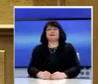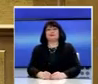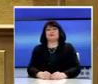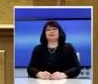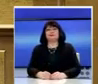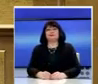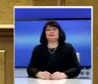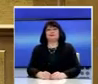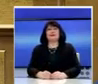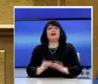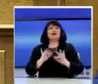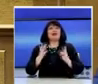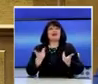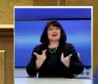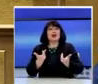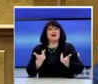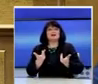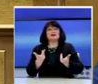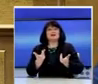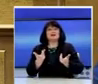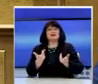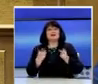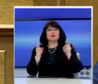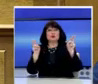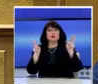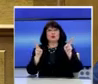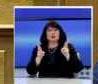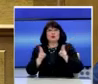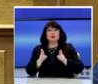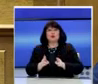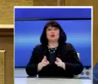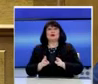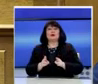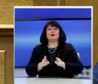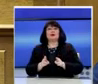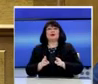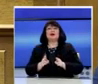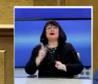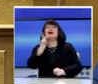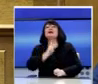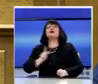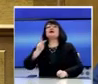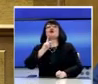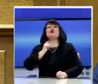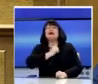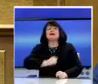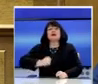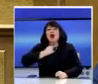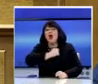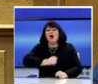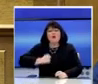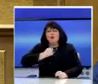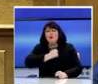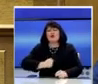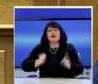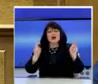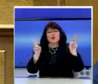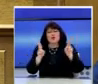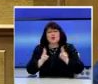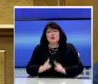Δεν θα είχαν περιοριστεί οι διαστάσεις της κοινωνικής τραγωδίας αν είχαν